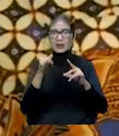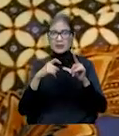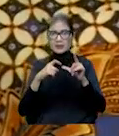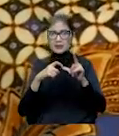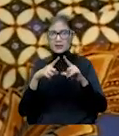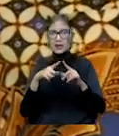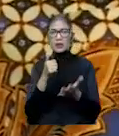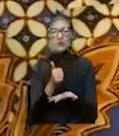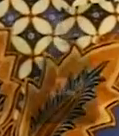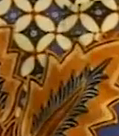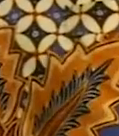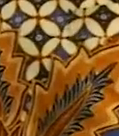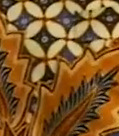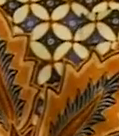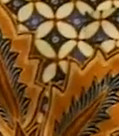love, I love you